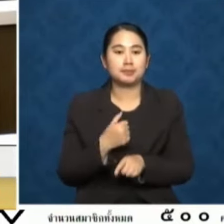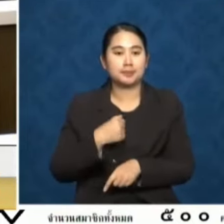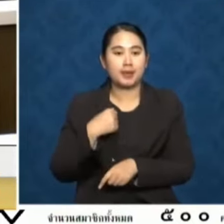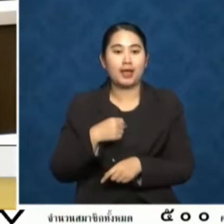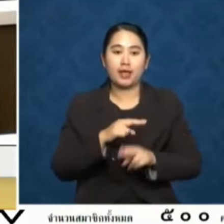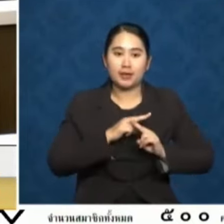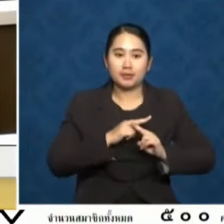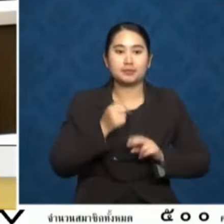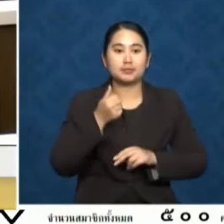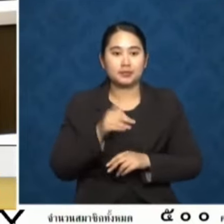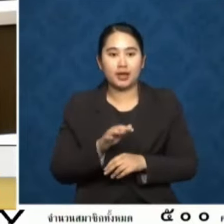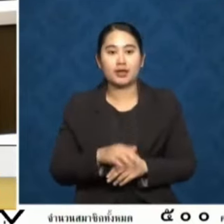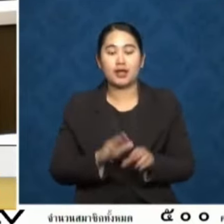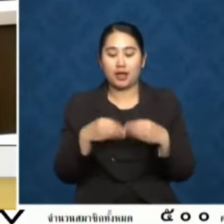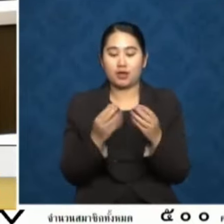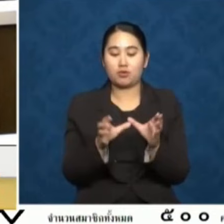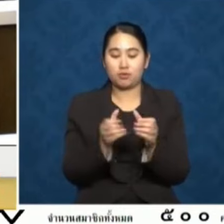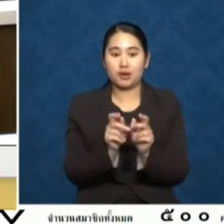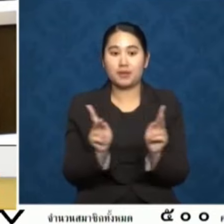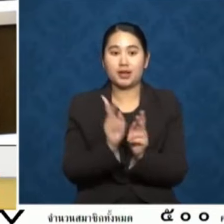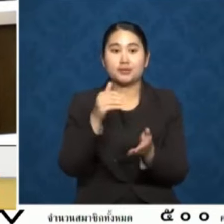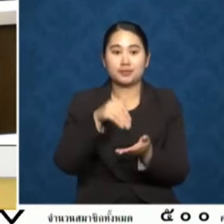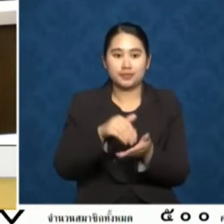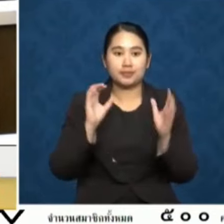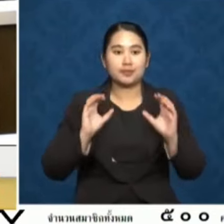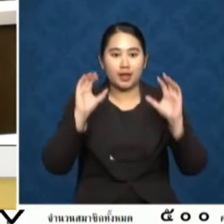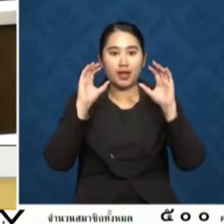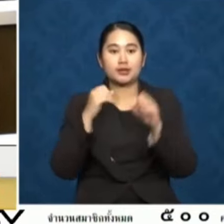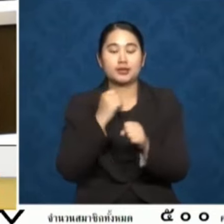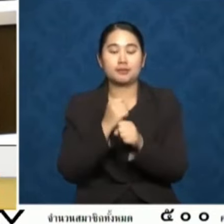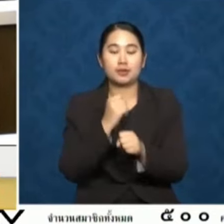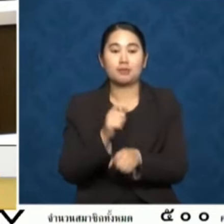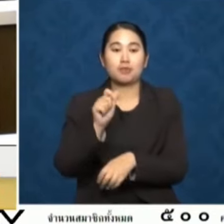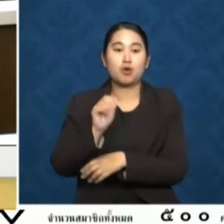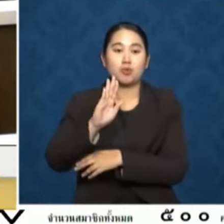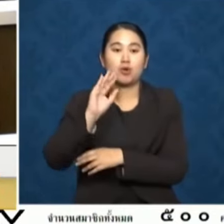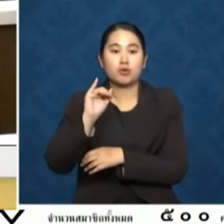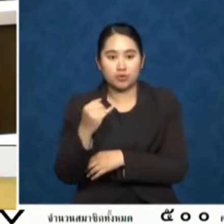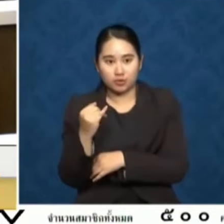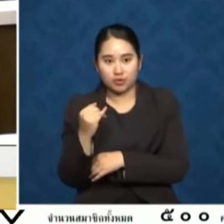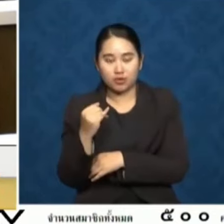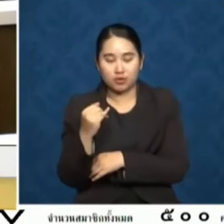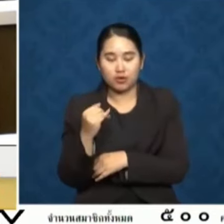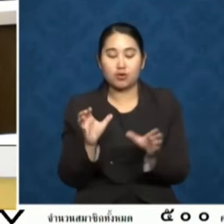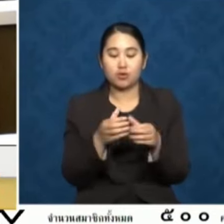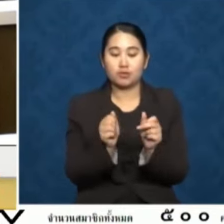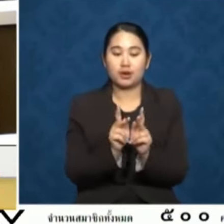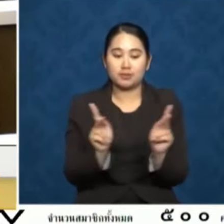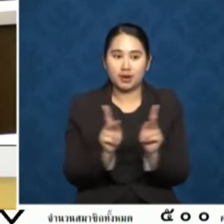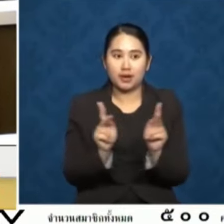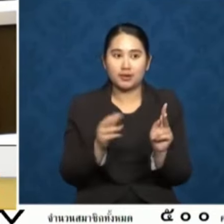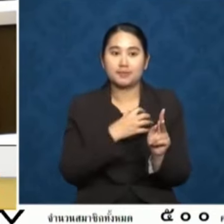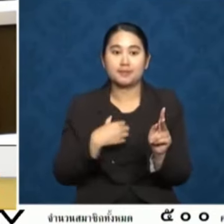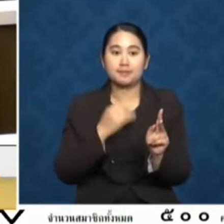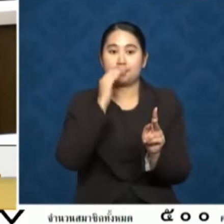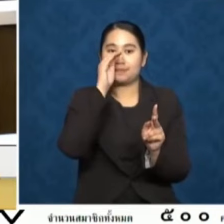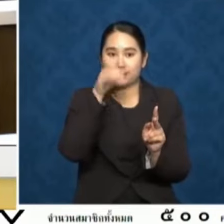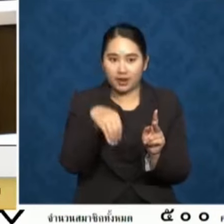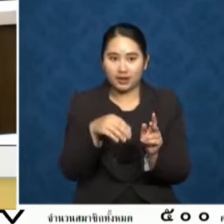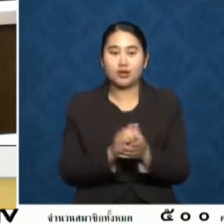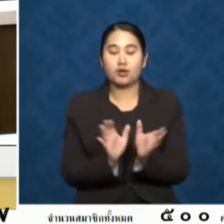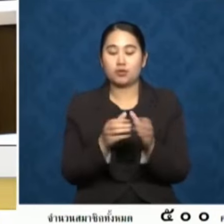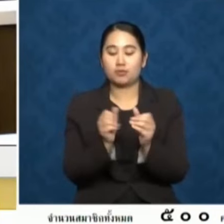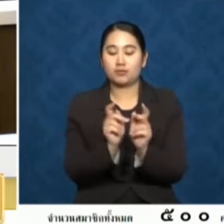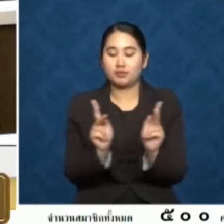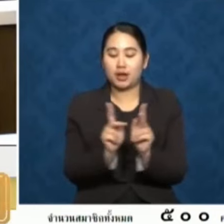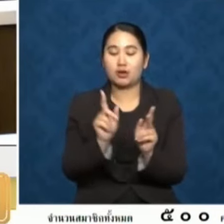จได้ให้คณะกรรมการกลางข้าราชการองค์การบริหารส่วนจังหวัดและคณะกรรมการพนักงานเทศบาล